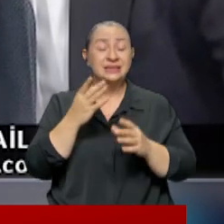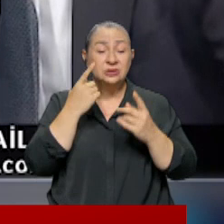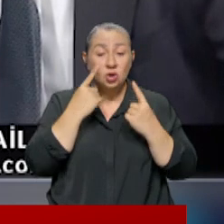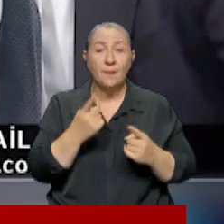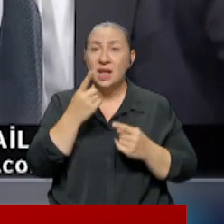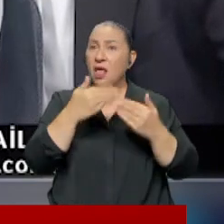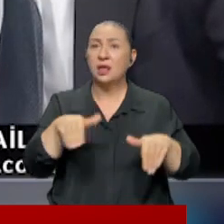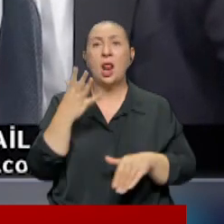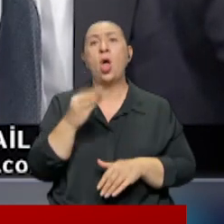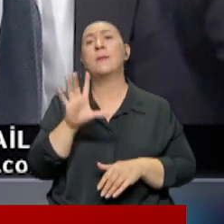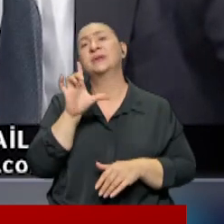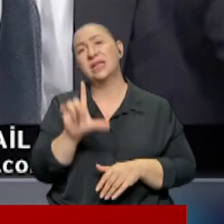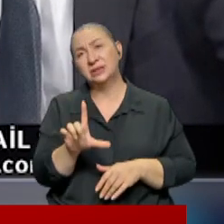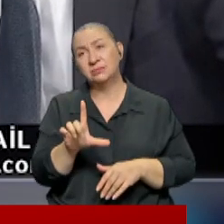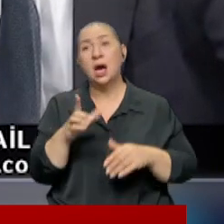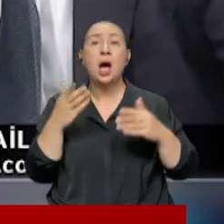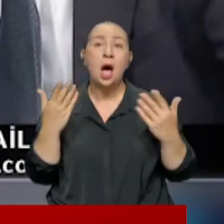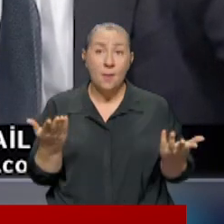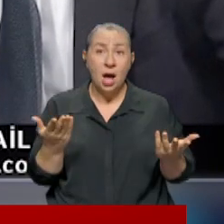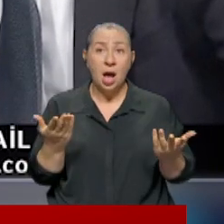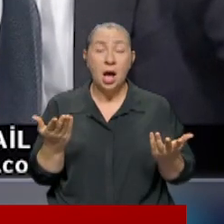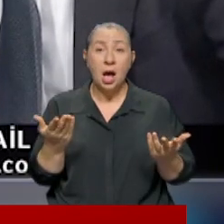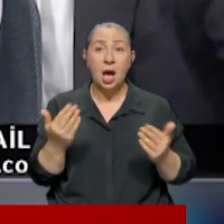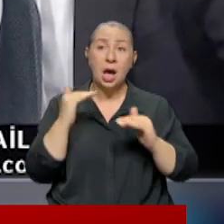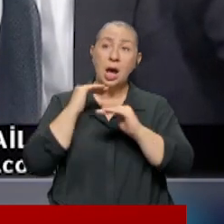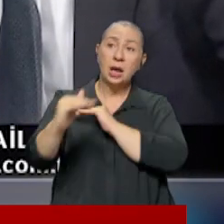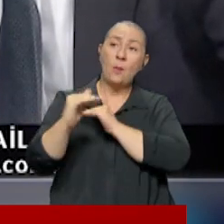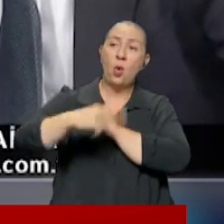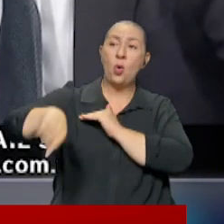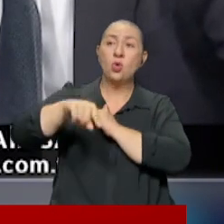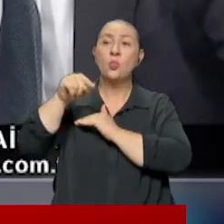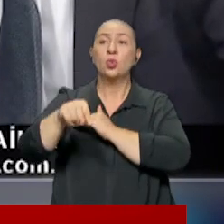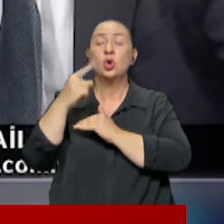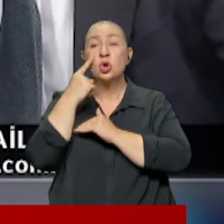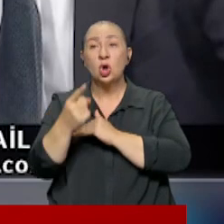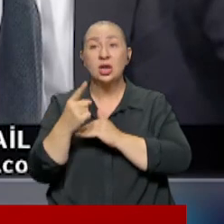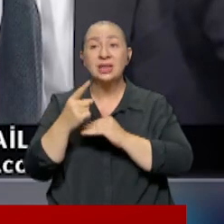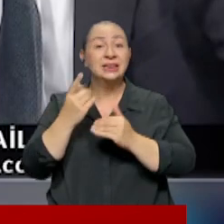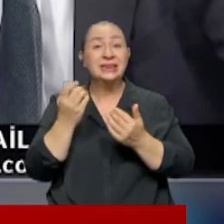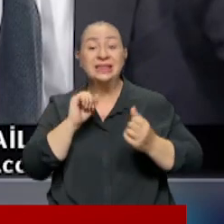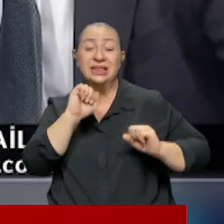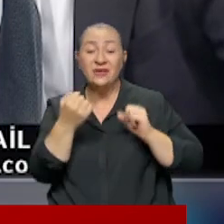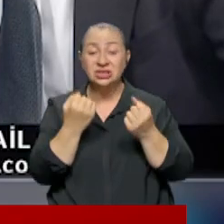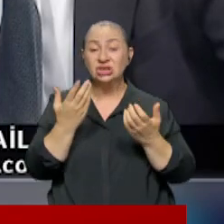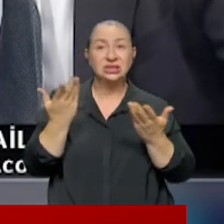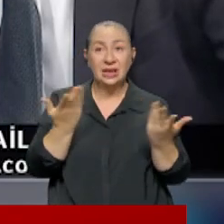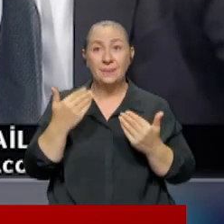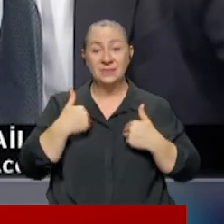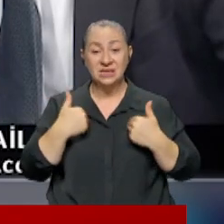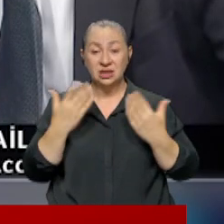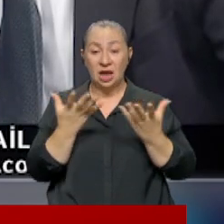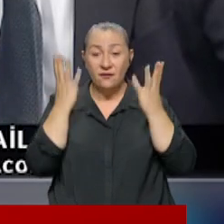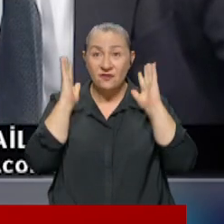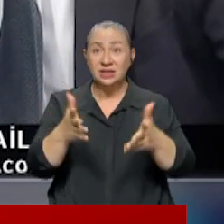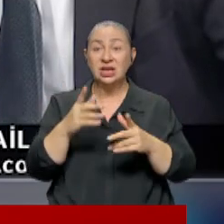bir engel olmaması icap eder. Ama kamuoyunun bu noktadaki tavrını bizim kadar, bizden daha